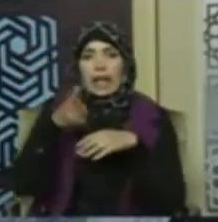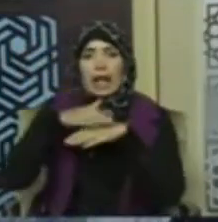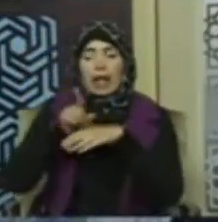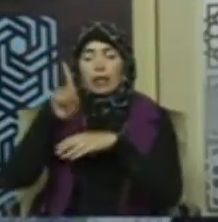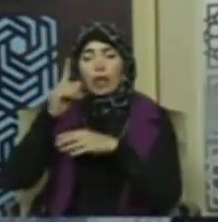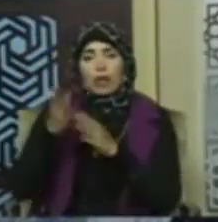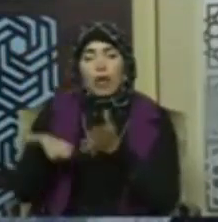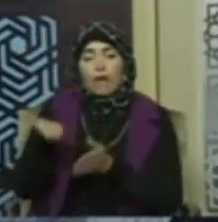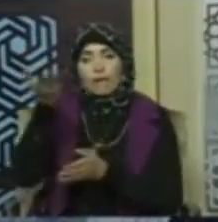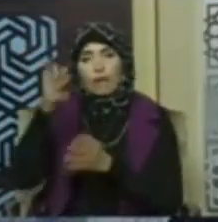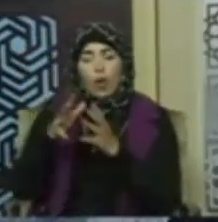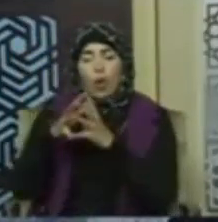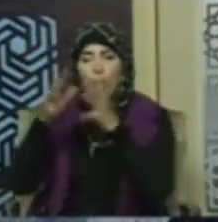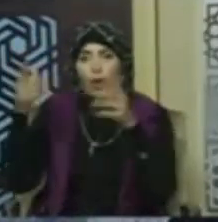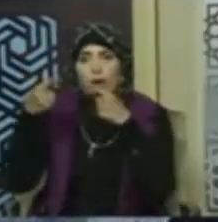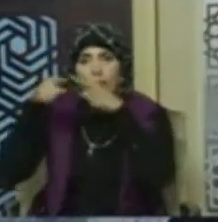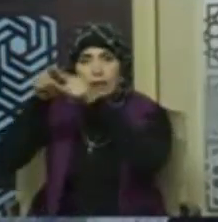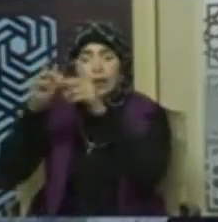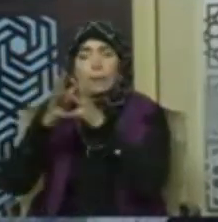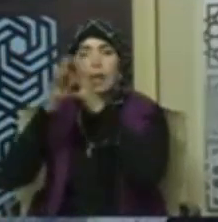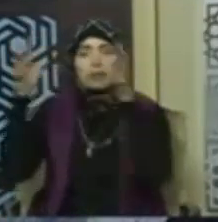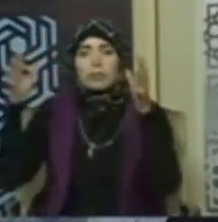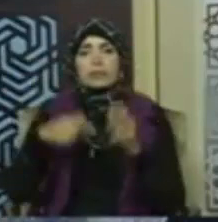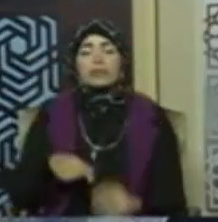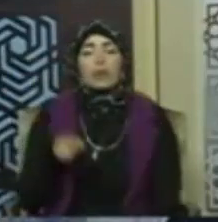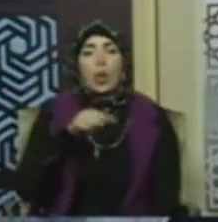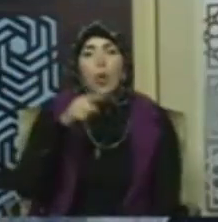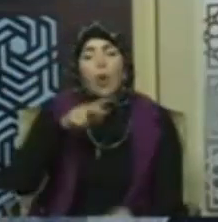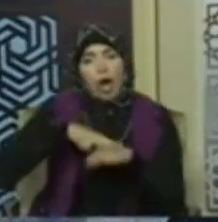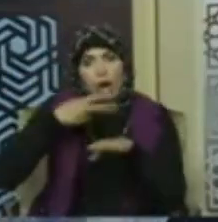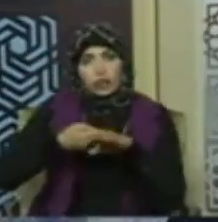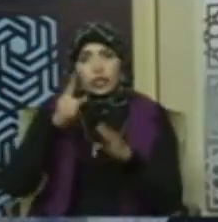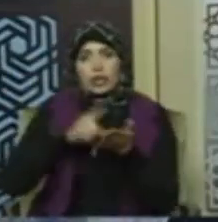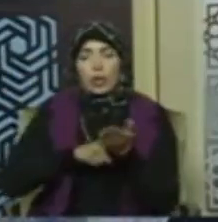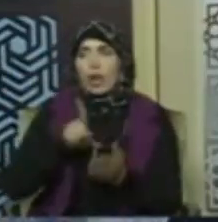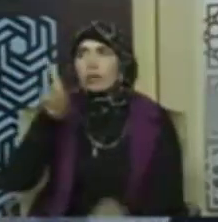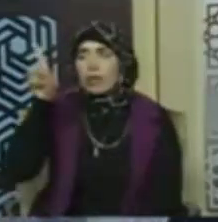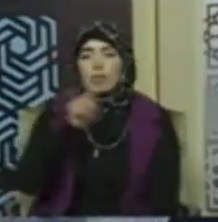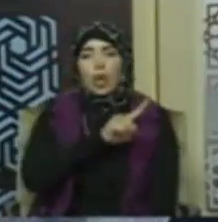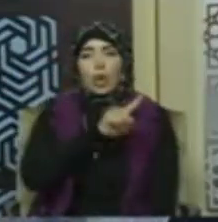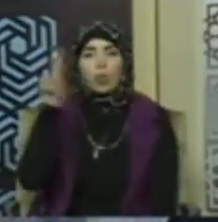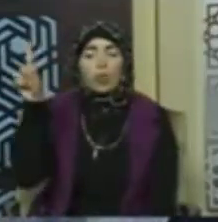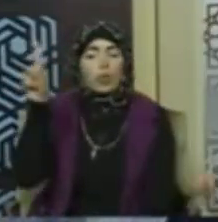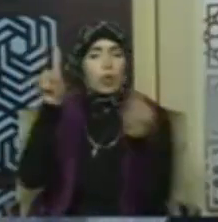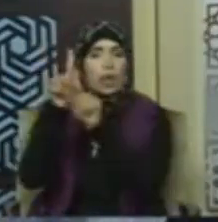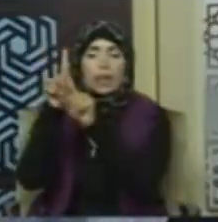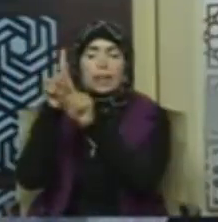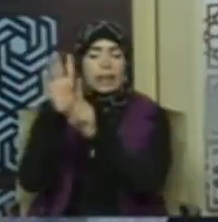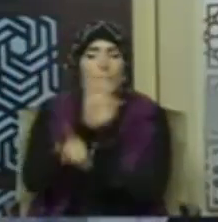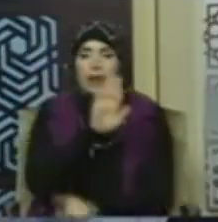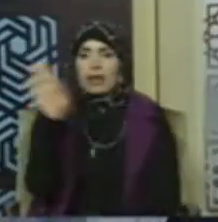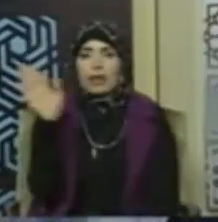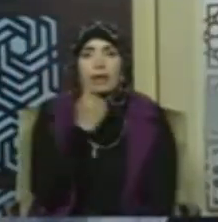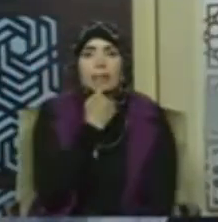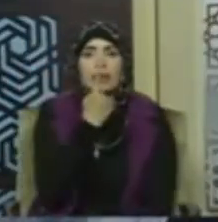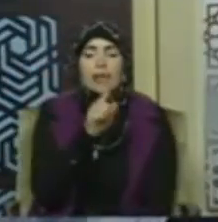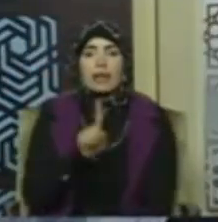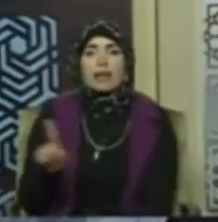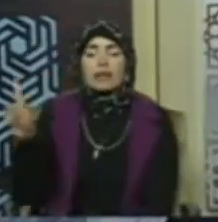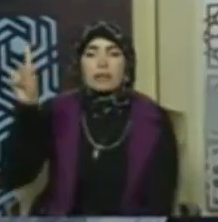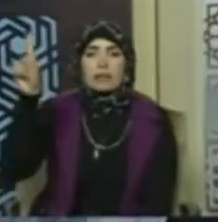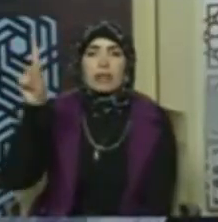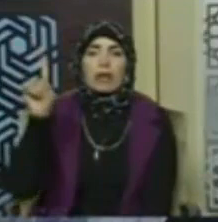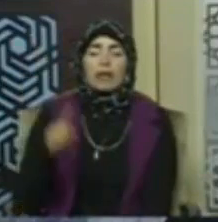ثناء يليق بعظمتك، وأشهد أنك أنت الله لا